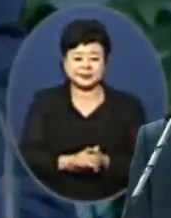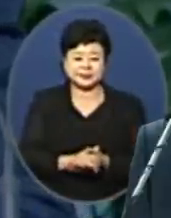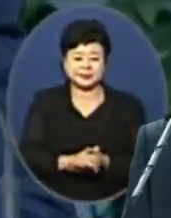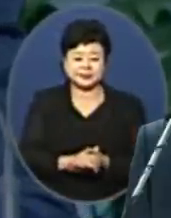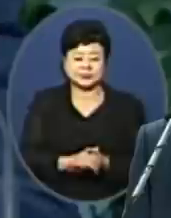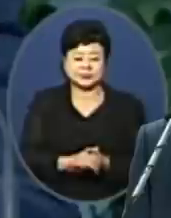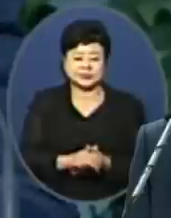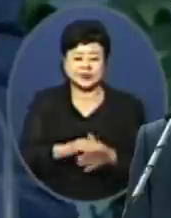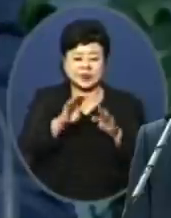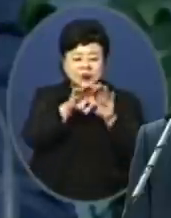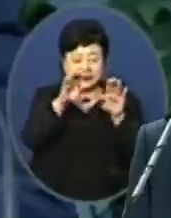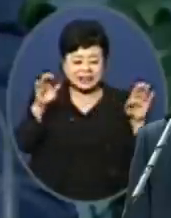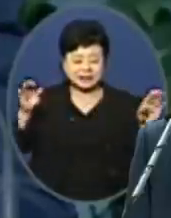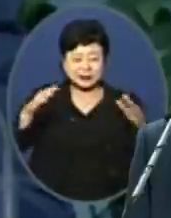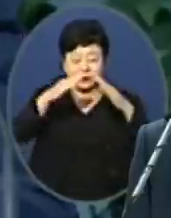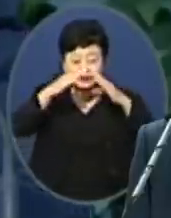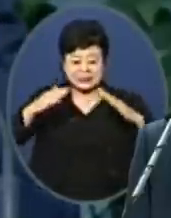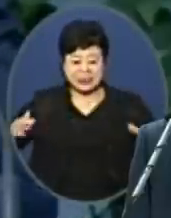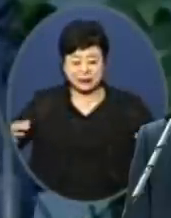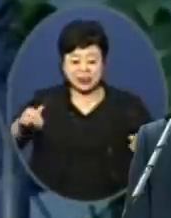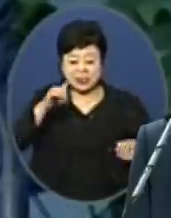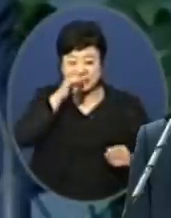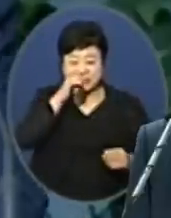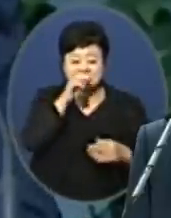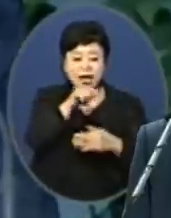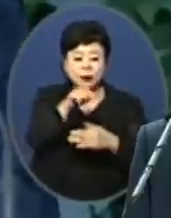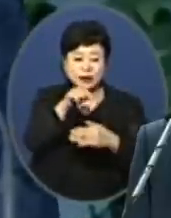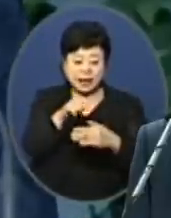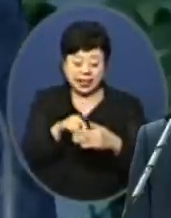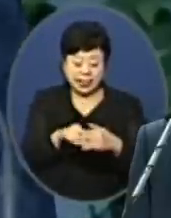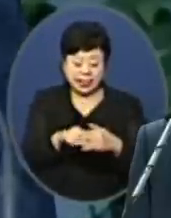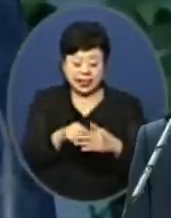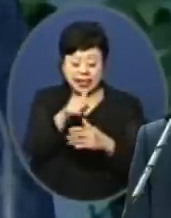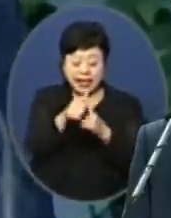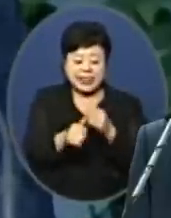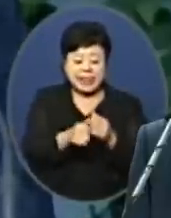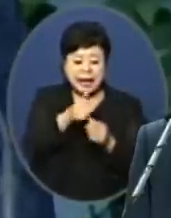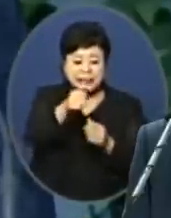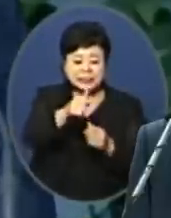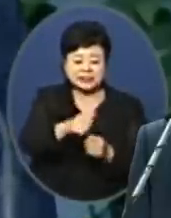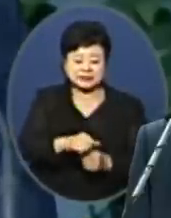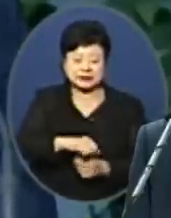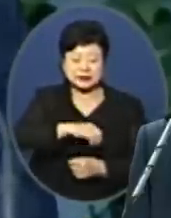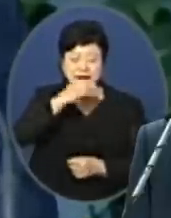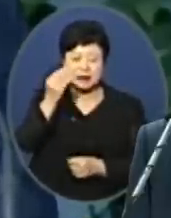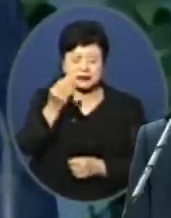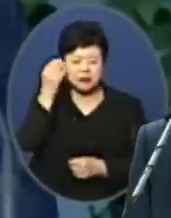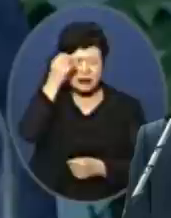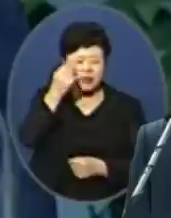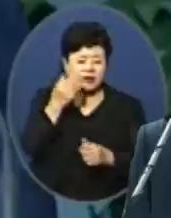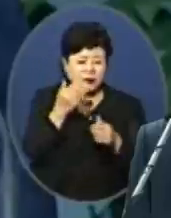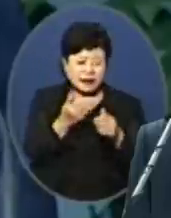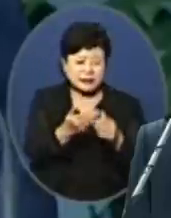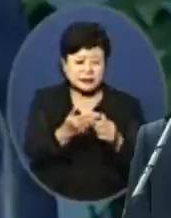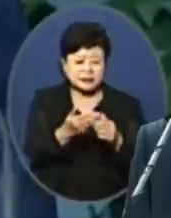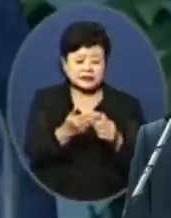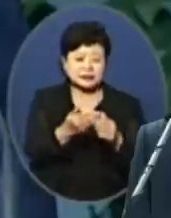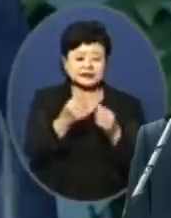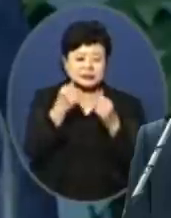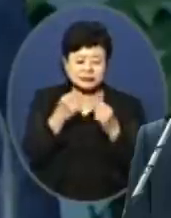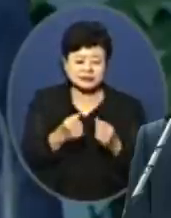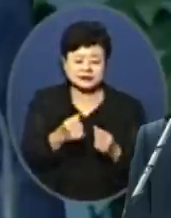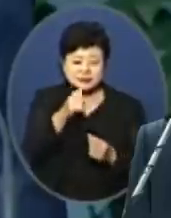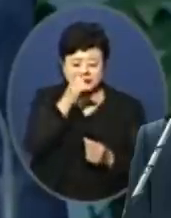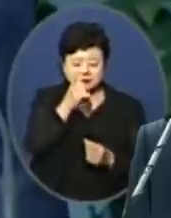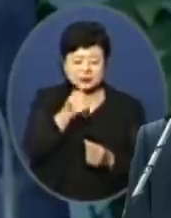휘장을 치고 장막을 치고 있는 그 가운데 하나님의 성전이 들어서